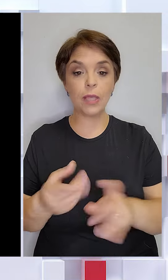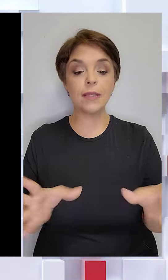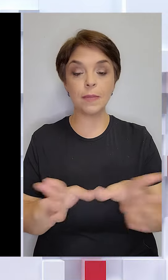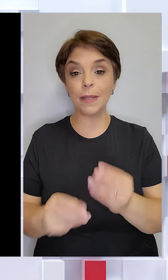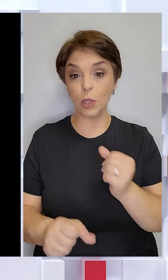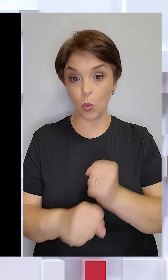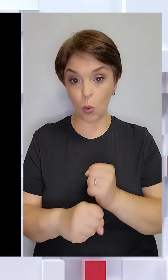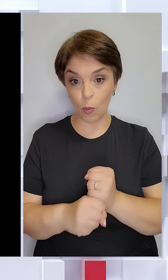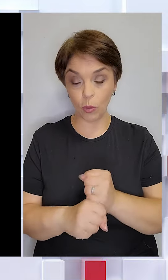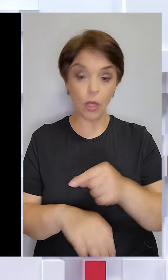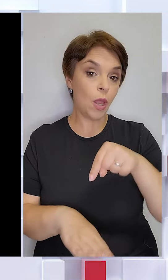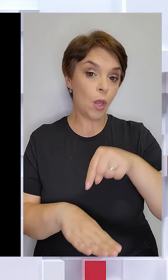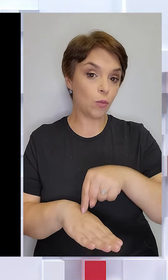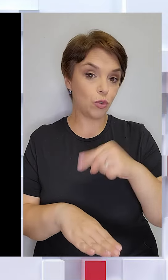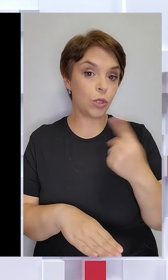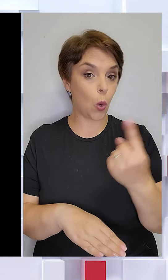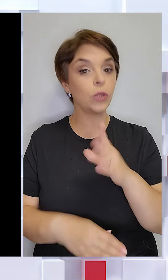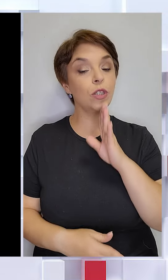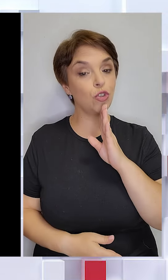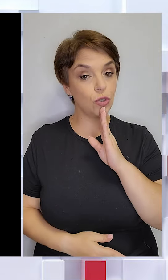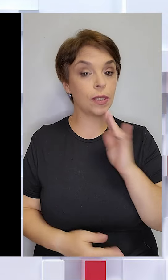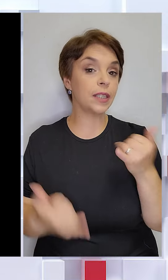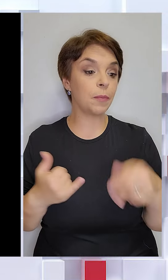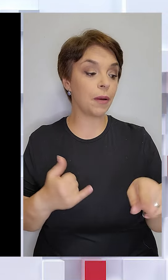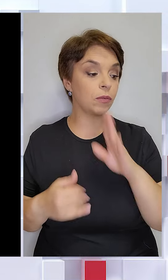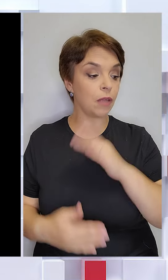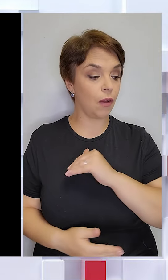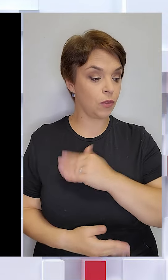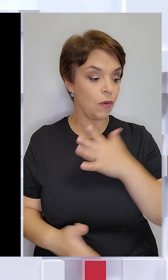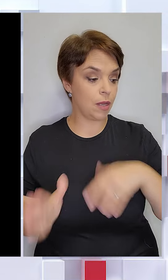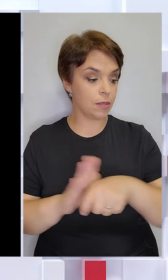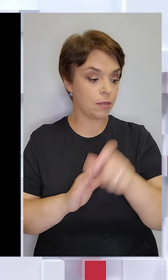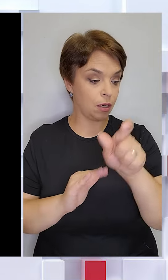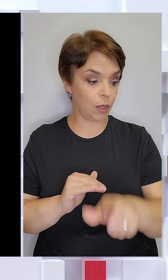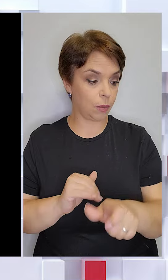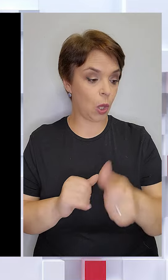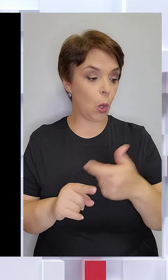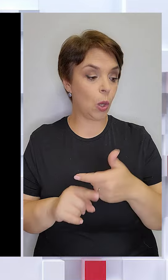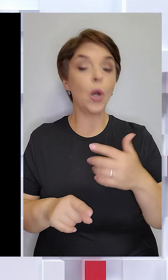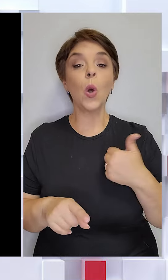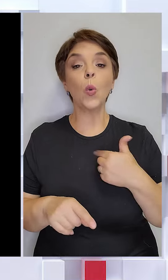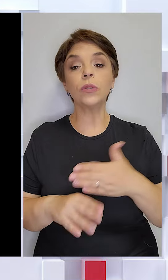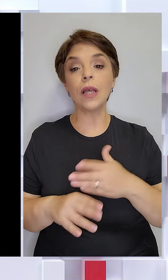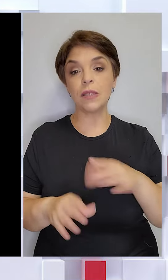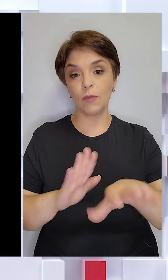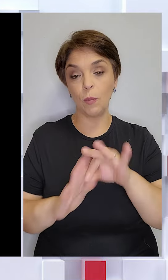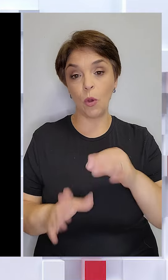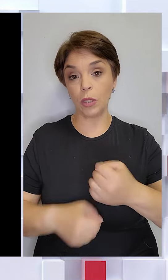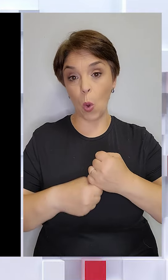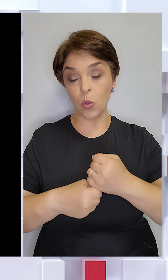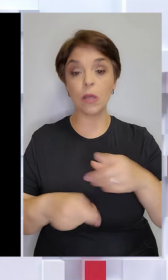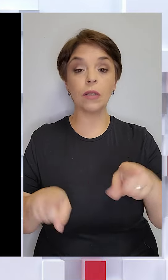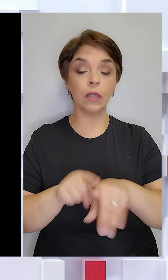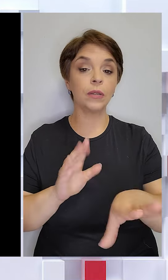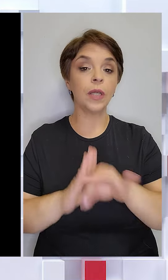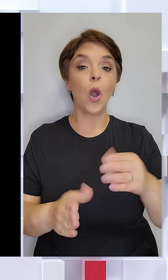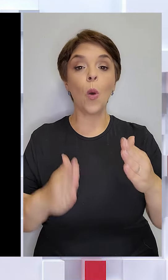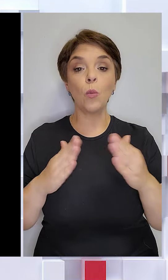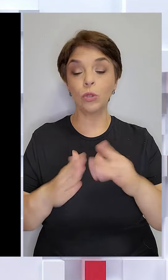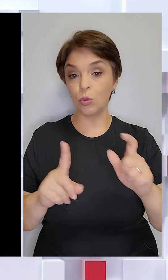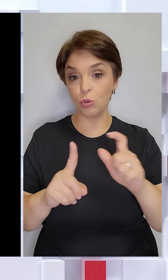спільна робота та почуття до однієї жінки. Тепер вона вдова загиблого. У нацвідборі на Оскар також брали участь